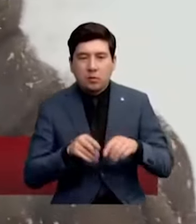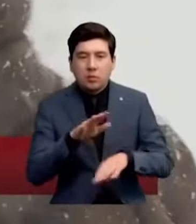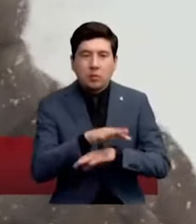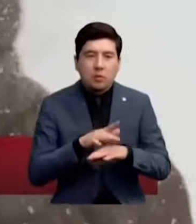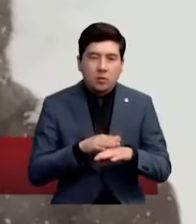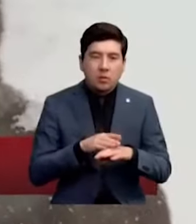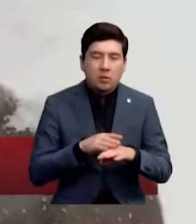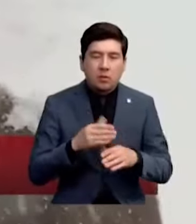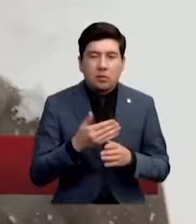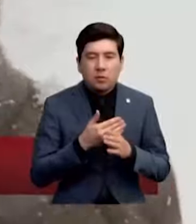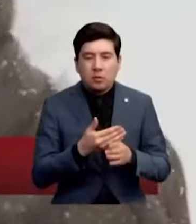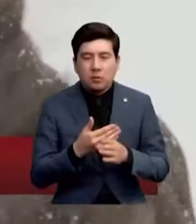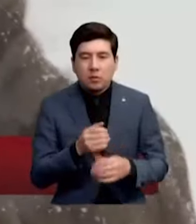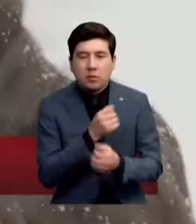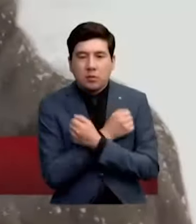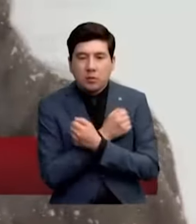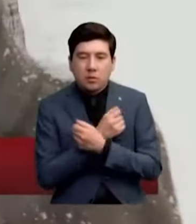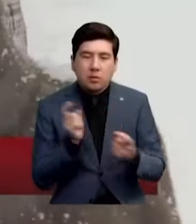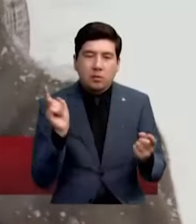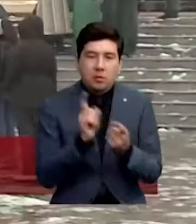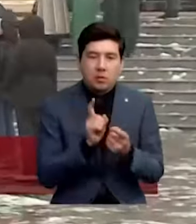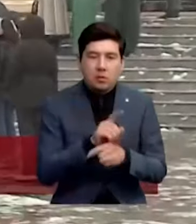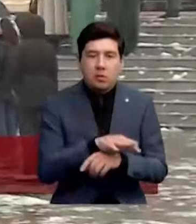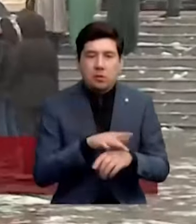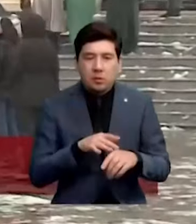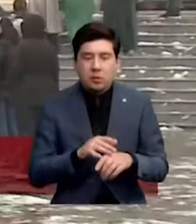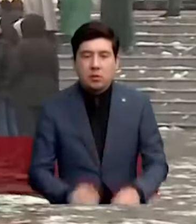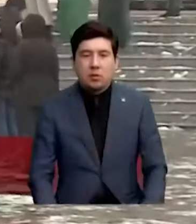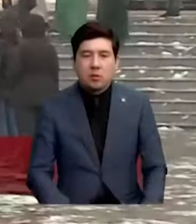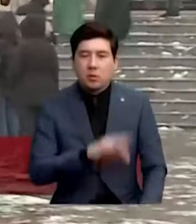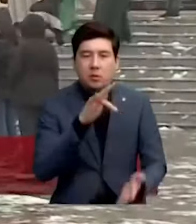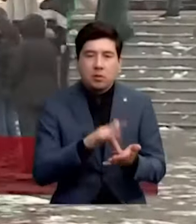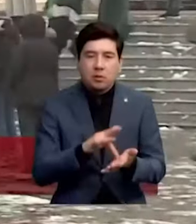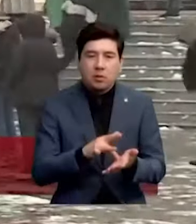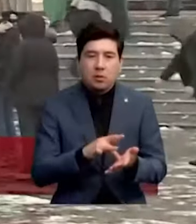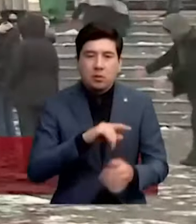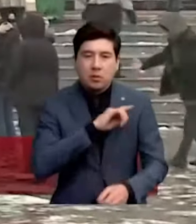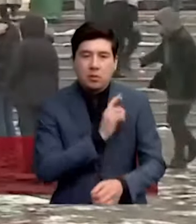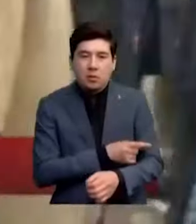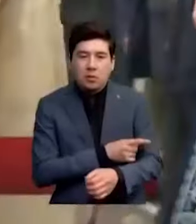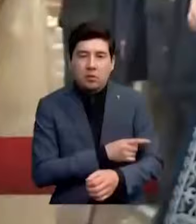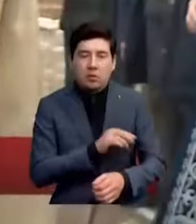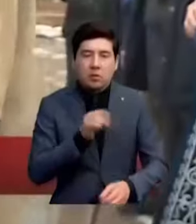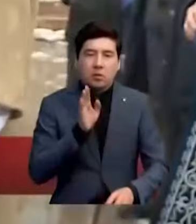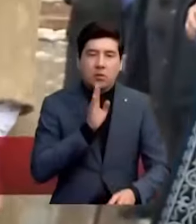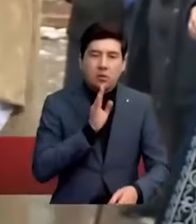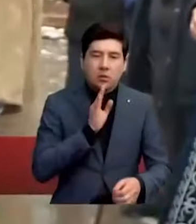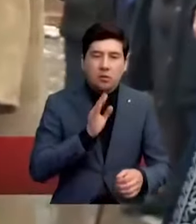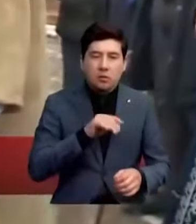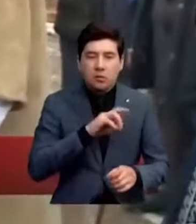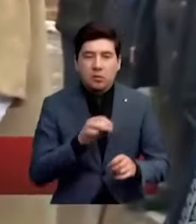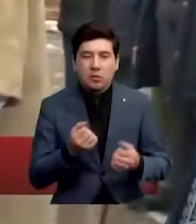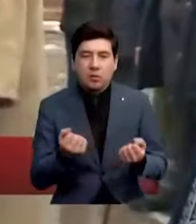сұрап, төс түйістіріп, кешірім өтініп. Ал қаладағы белімен білегіне сенген серілер мен ұлттық спортқа жаны құмар